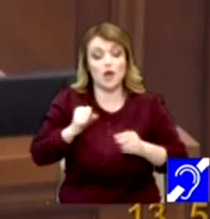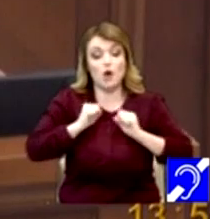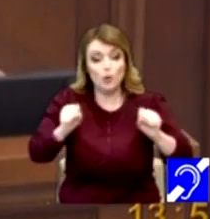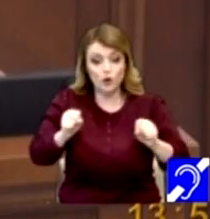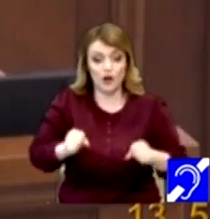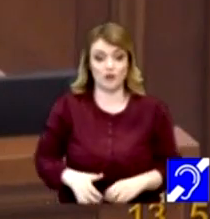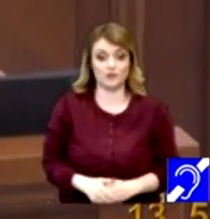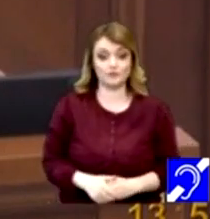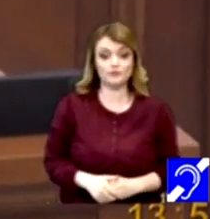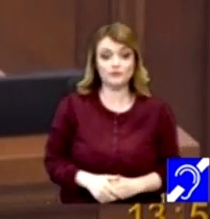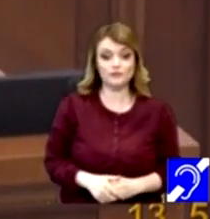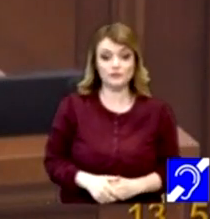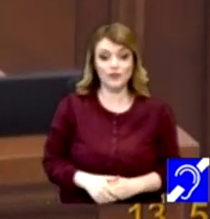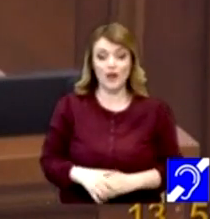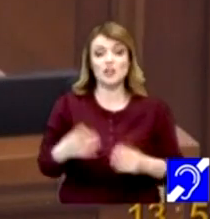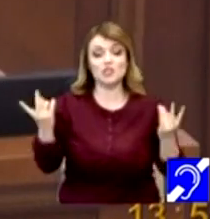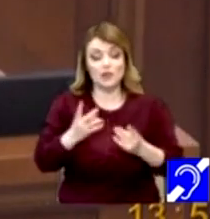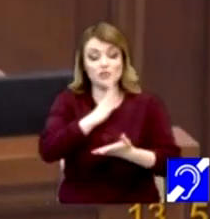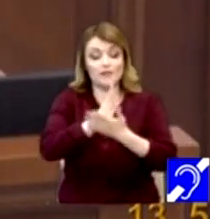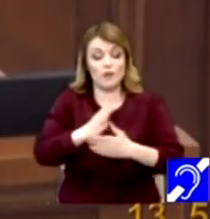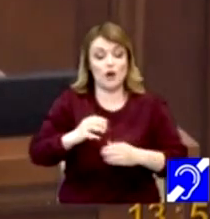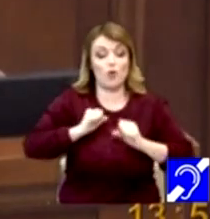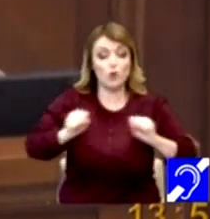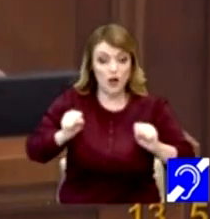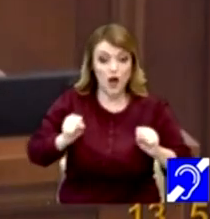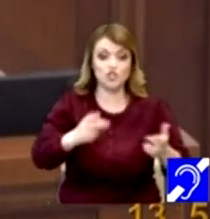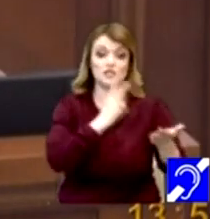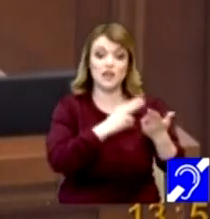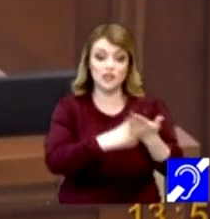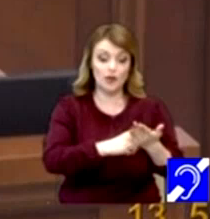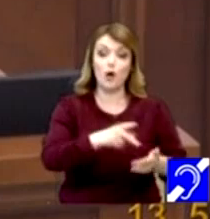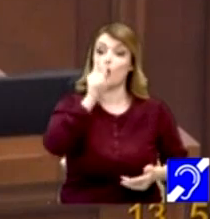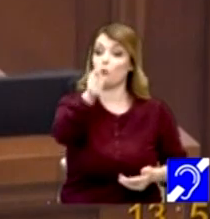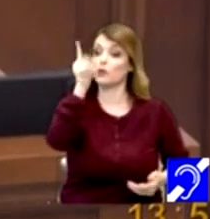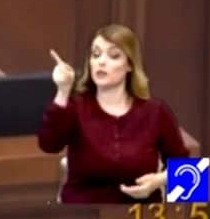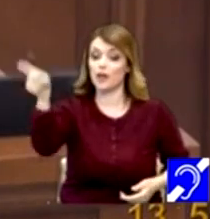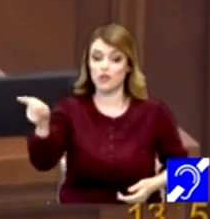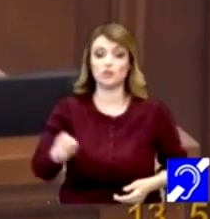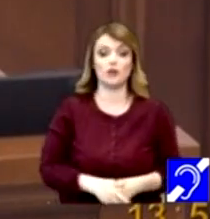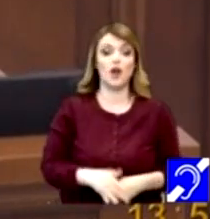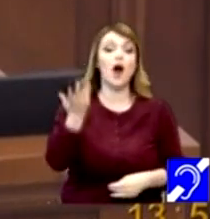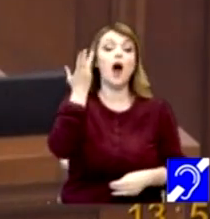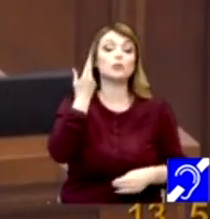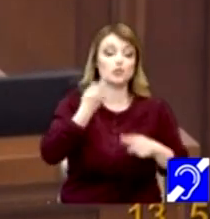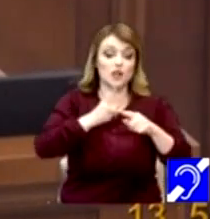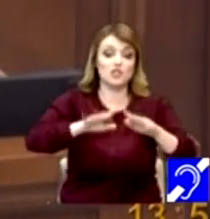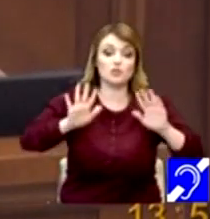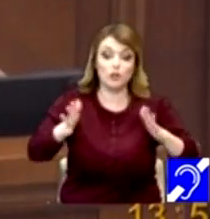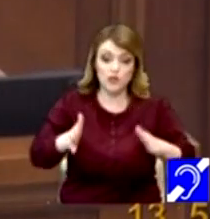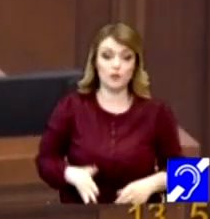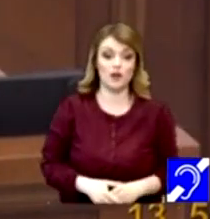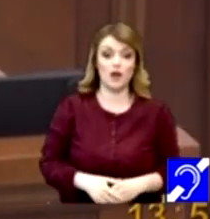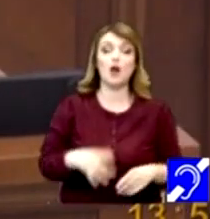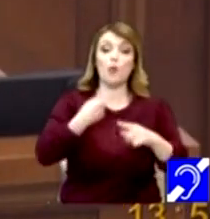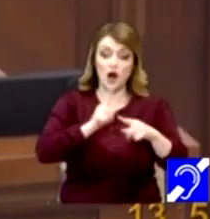populism, chiar dacă și el este atractiv. Și să avem puțin curaj să îl arătăm cu degetul atunci când el se întâmplă. Și cu asta